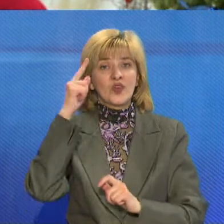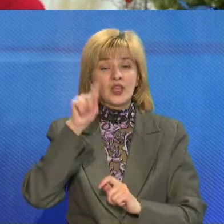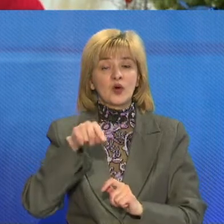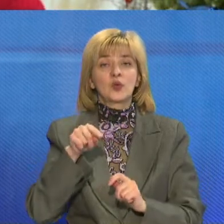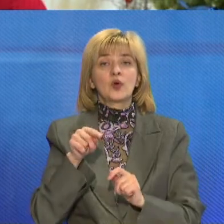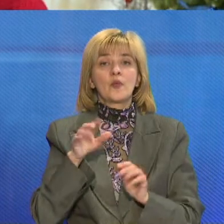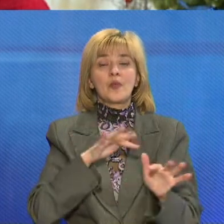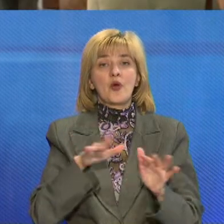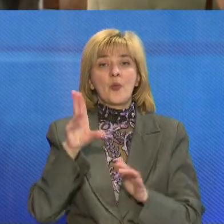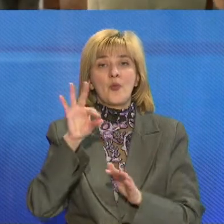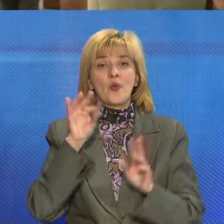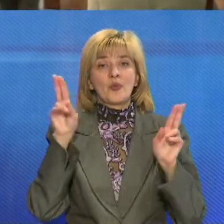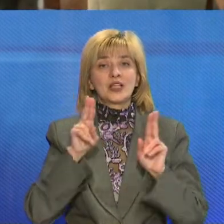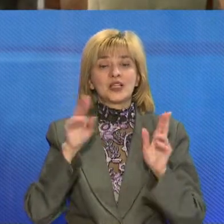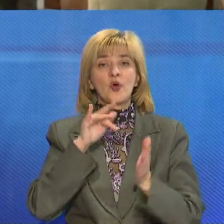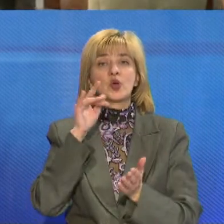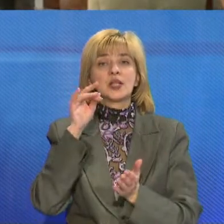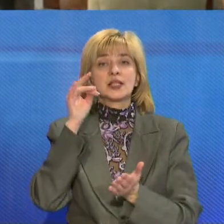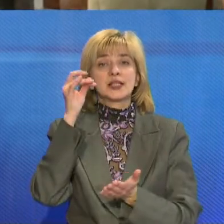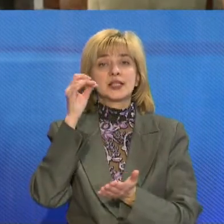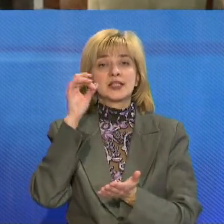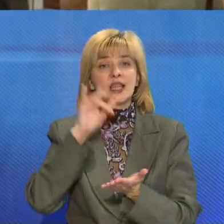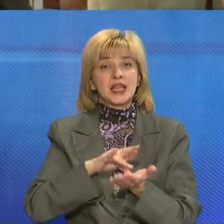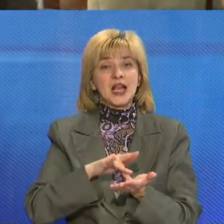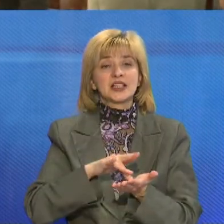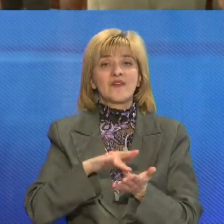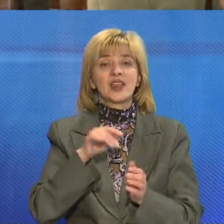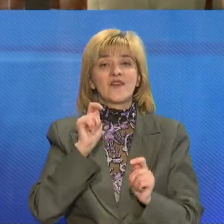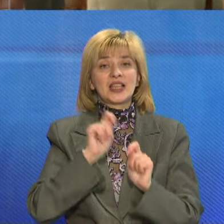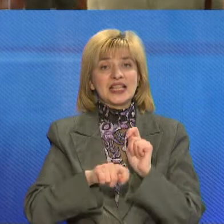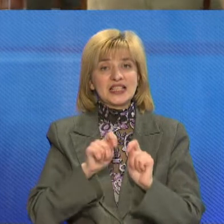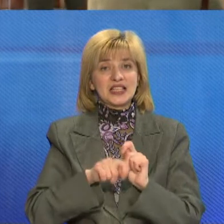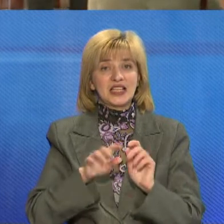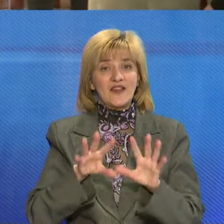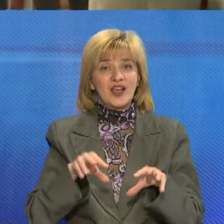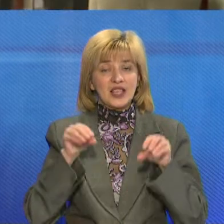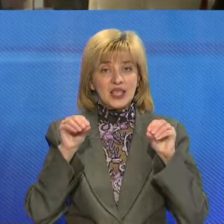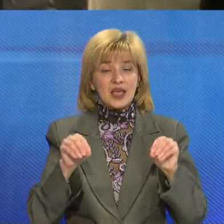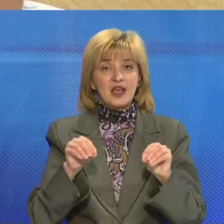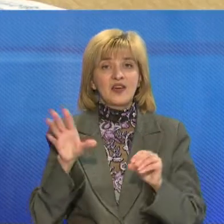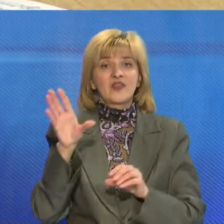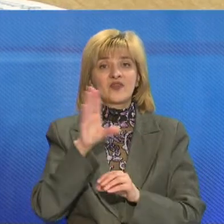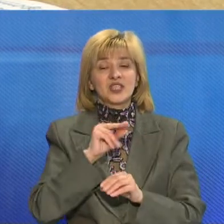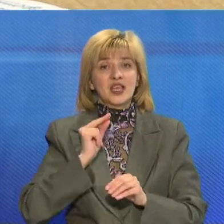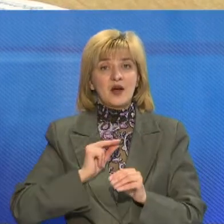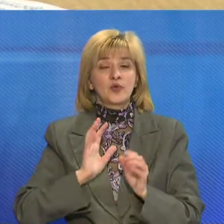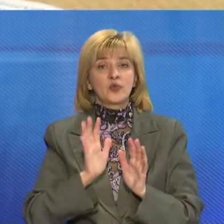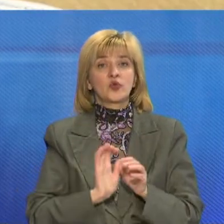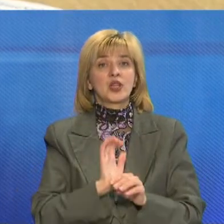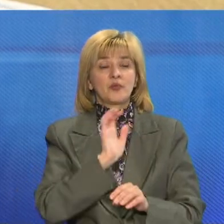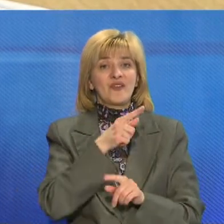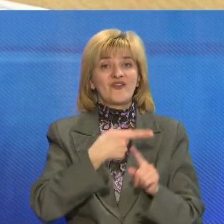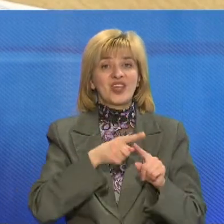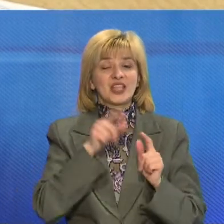проходят по принципу централизованного тестирования. После усіх туров оригиналы работ будут доставлены у гэты институт для заховывания.